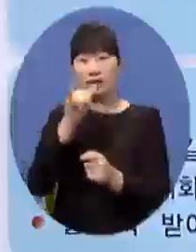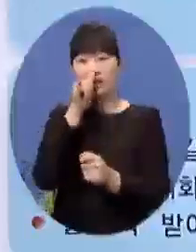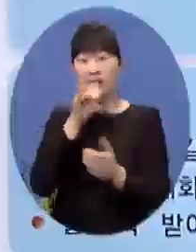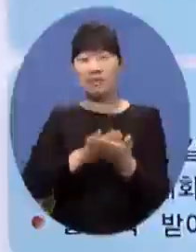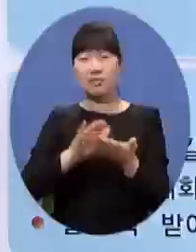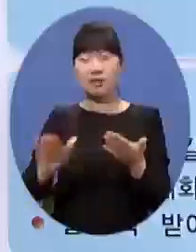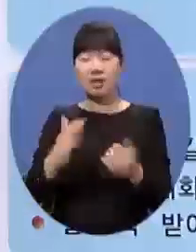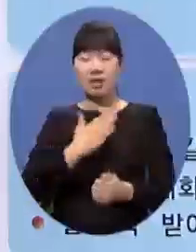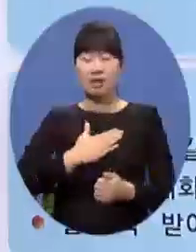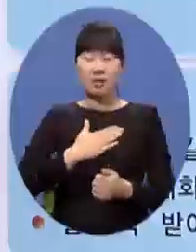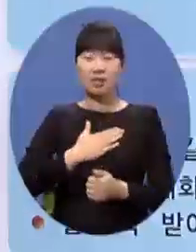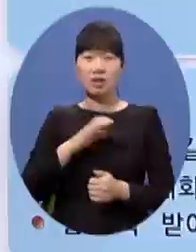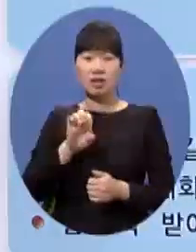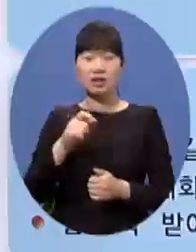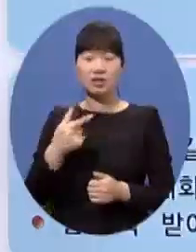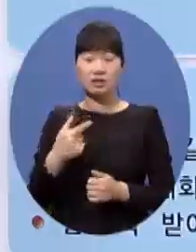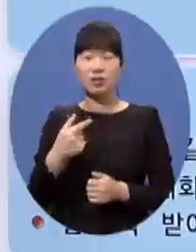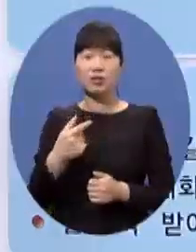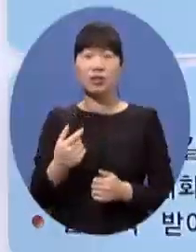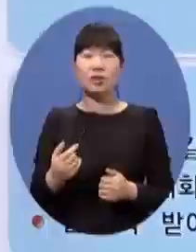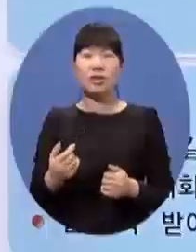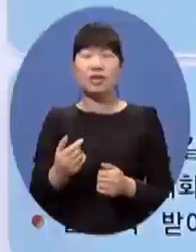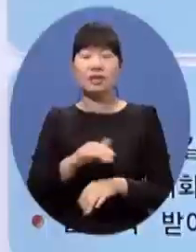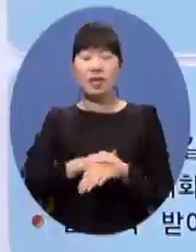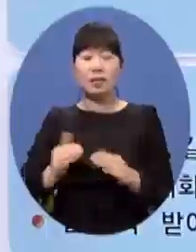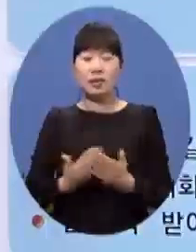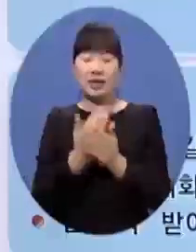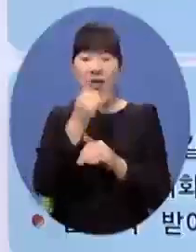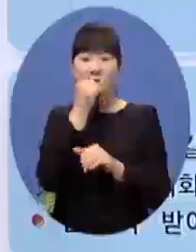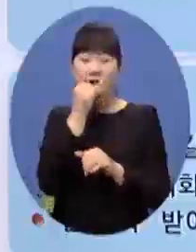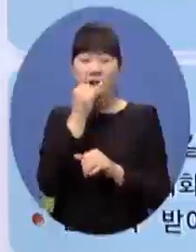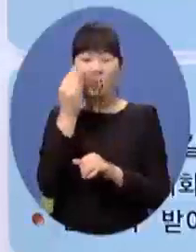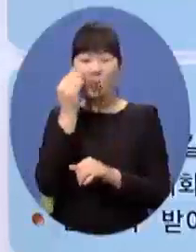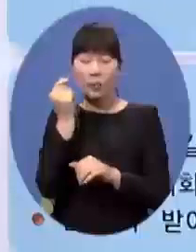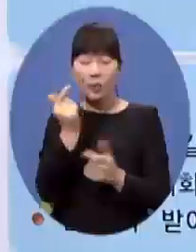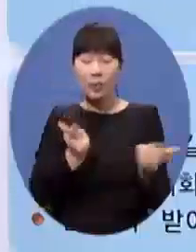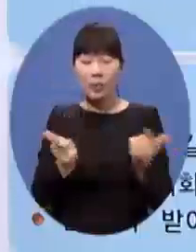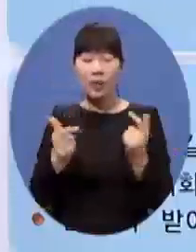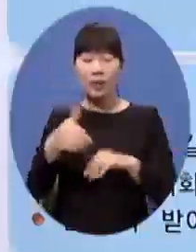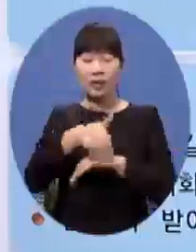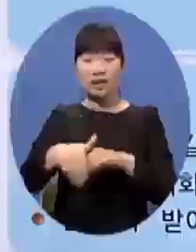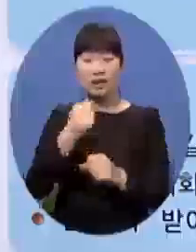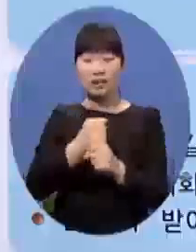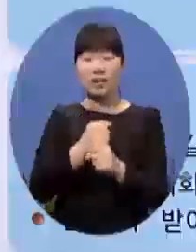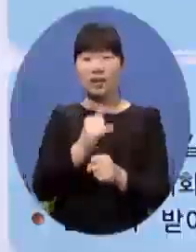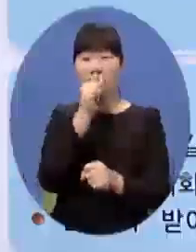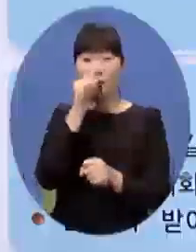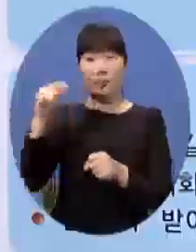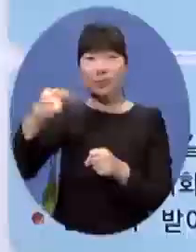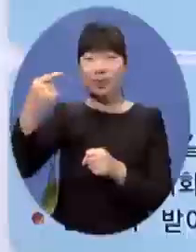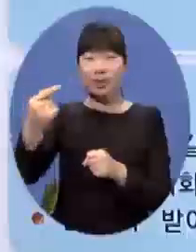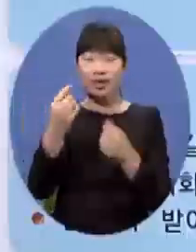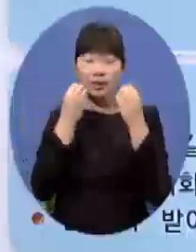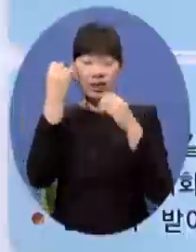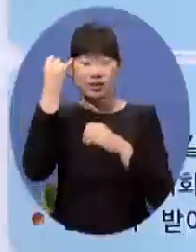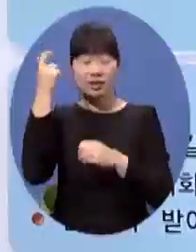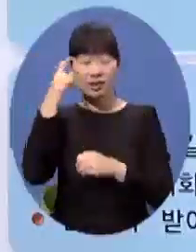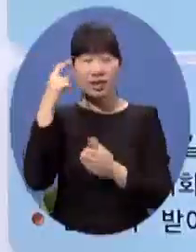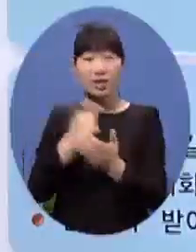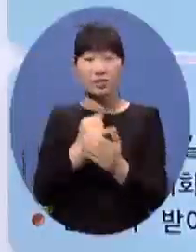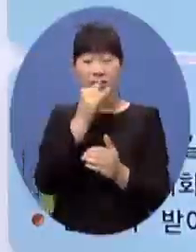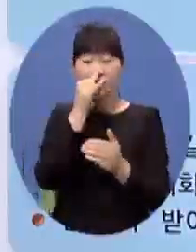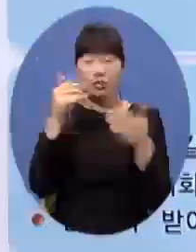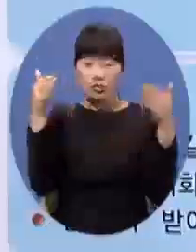그래서 정서지능이 이제 좀잘 발달된 아이들은 융통성 있게 계획도 세울 수가 있고요. 그 다음에 창의적인 사고도 하고